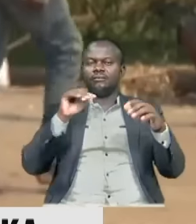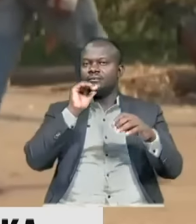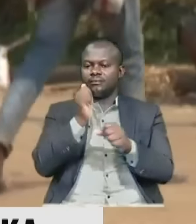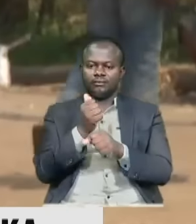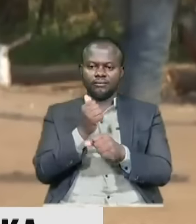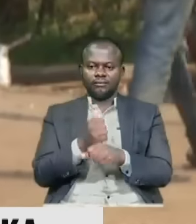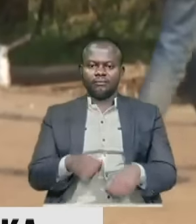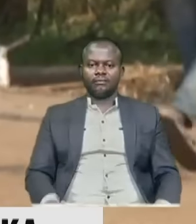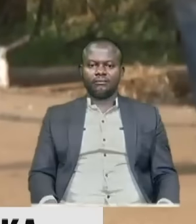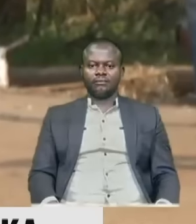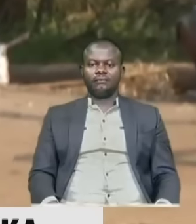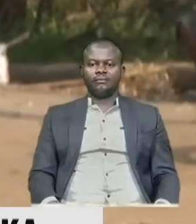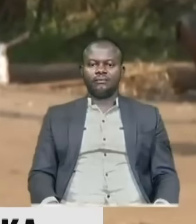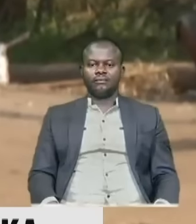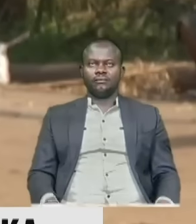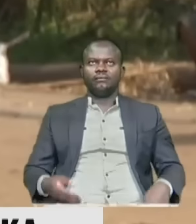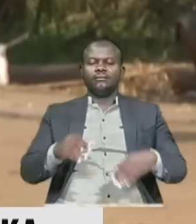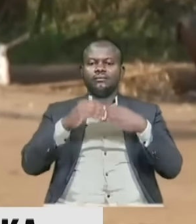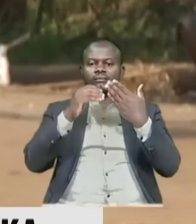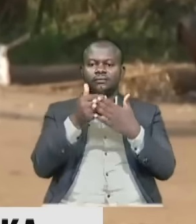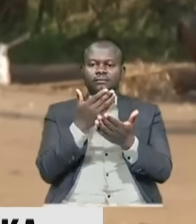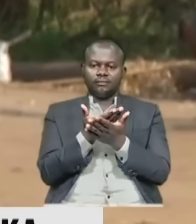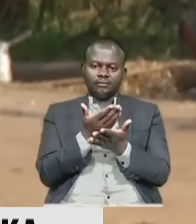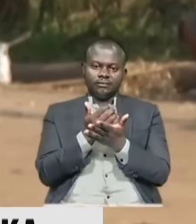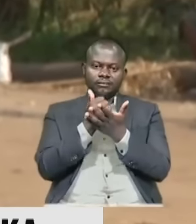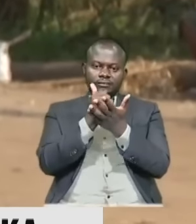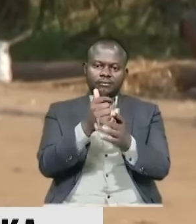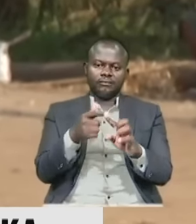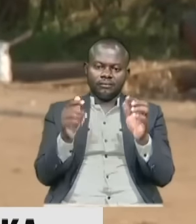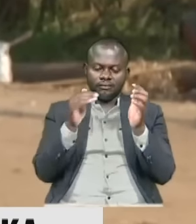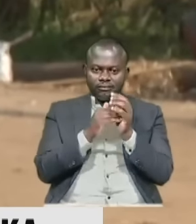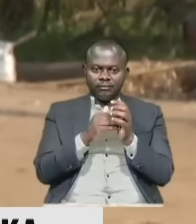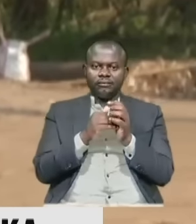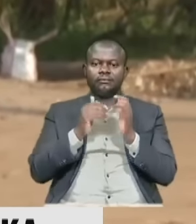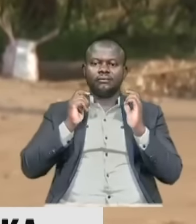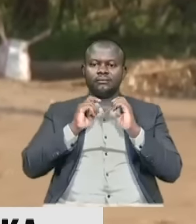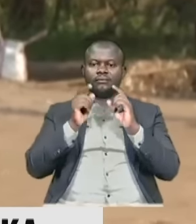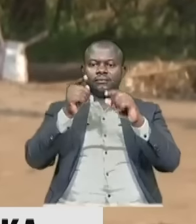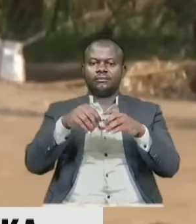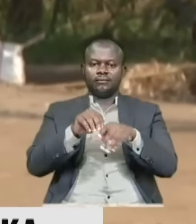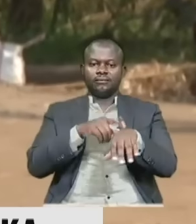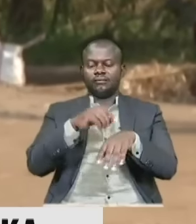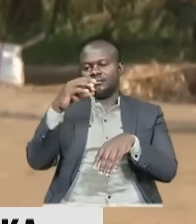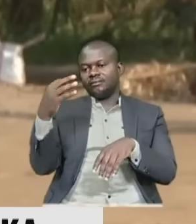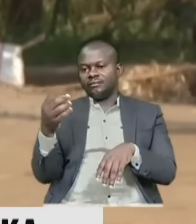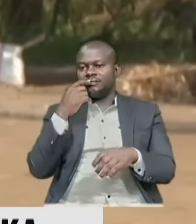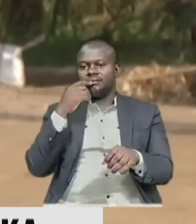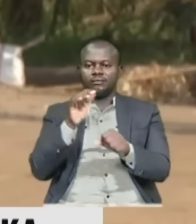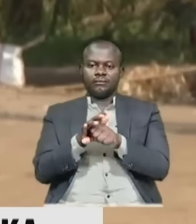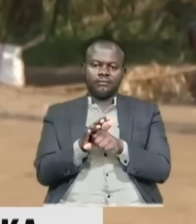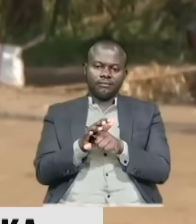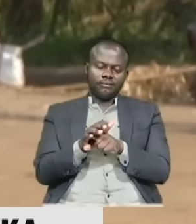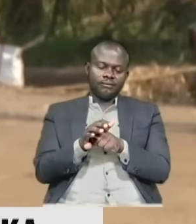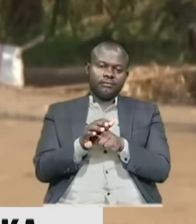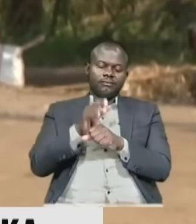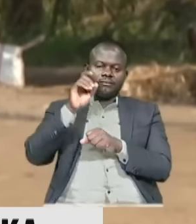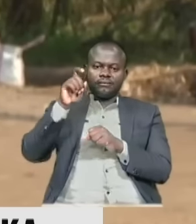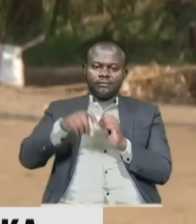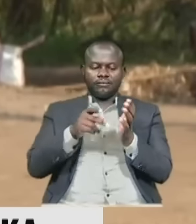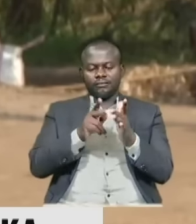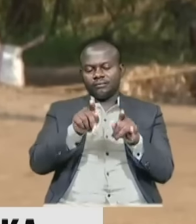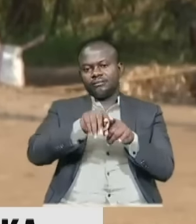ntacyakozwe. Ubuyobozi twarabutabaje, ndetse meya agera hano inshuro zirenga 3 atusezeranya yuko tugomba